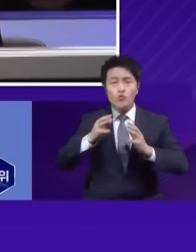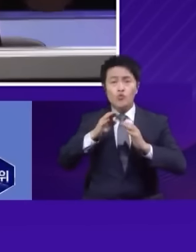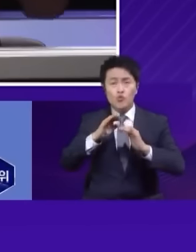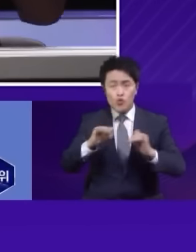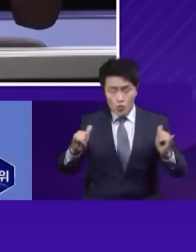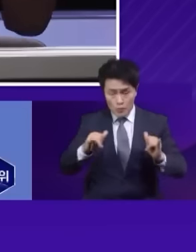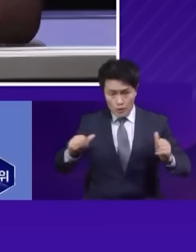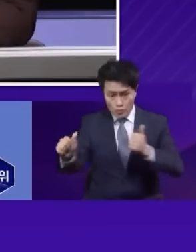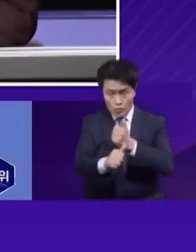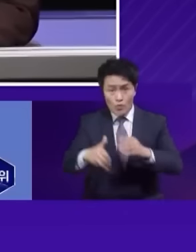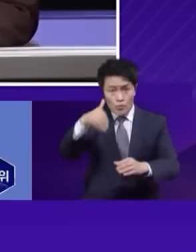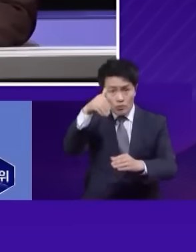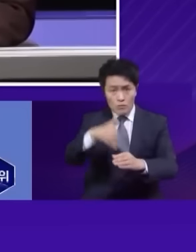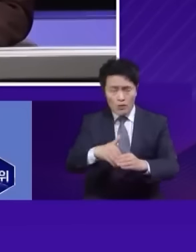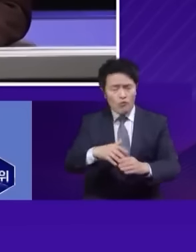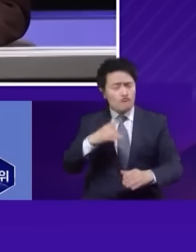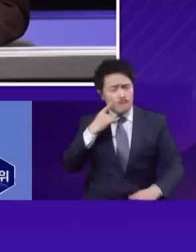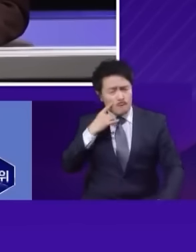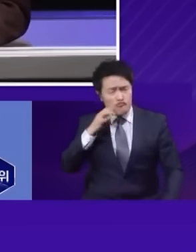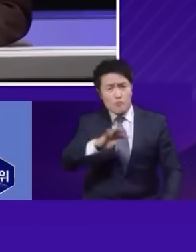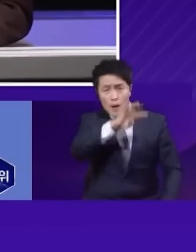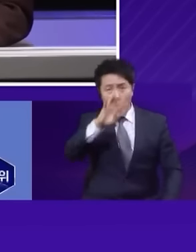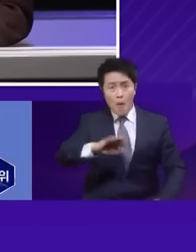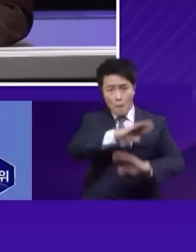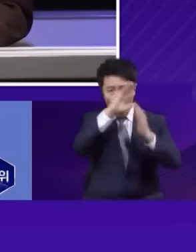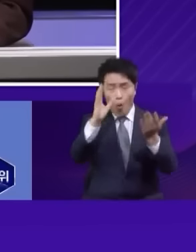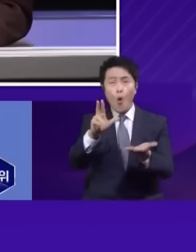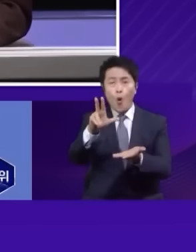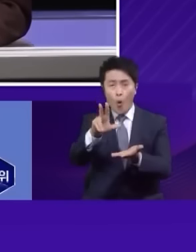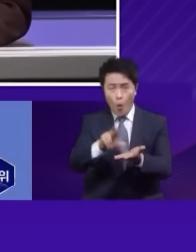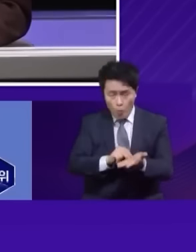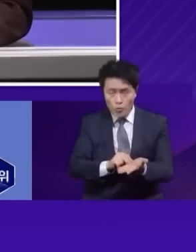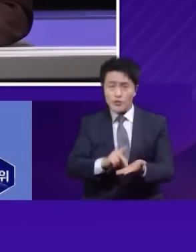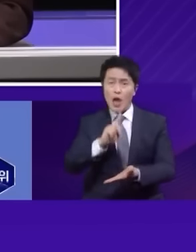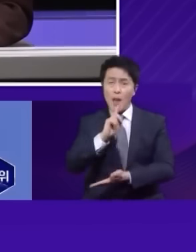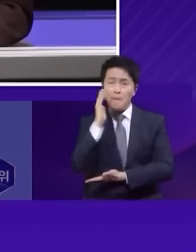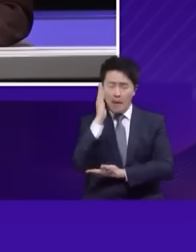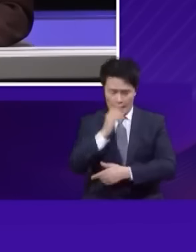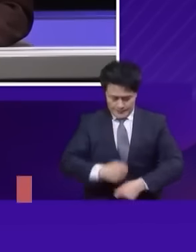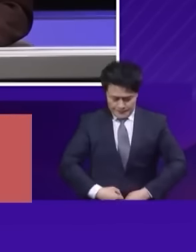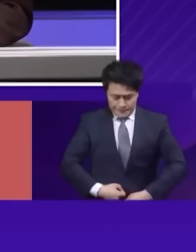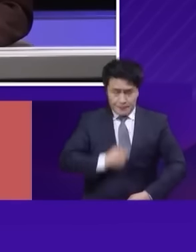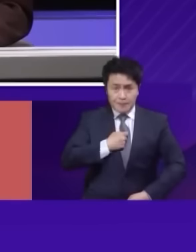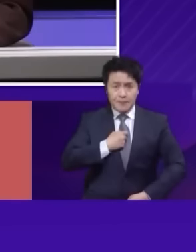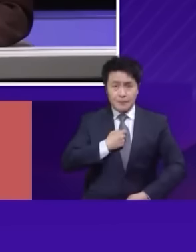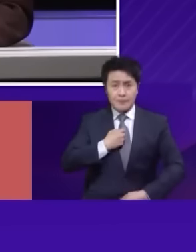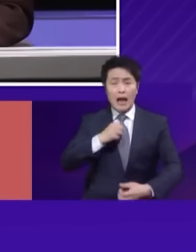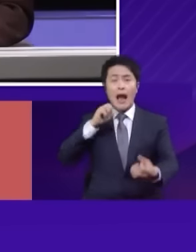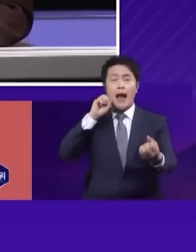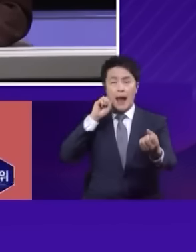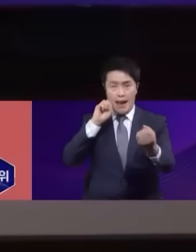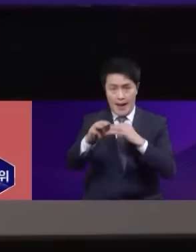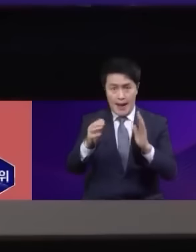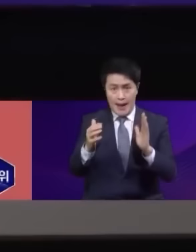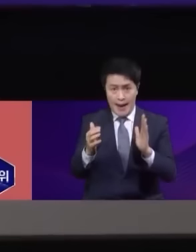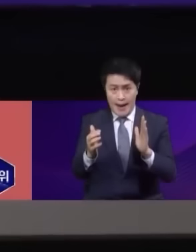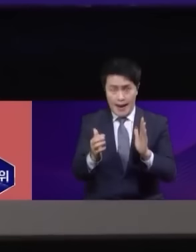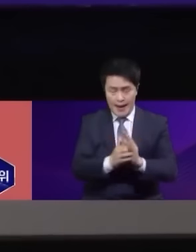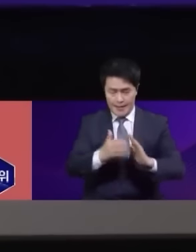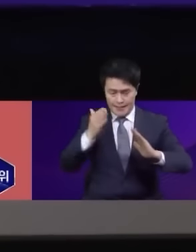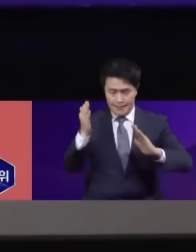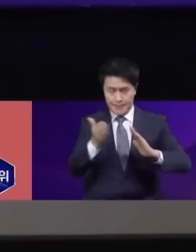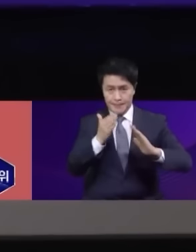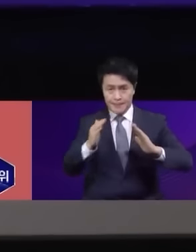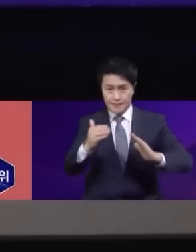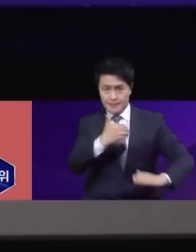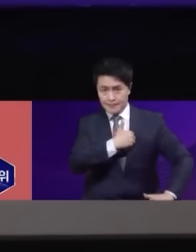국민이 이번 총선을 통해서 궁금해하는 모든 문제에 관한 얘기를 진솔하게 답변을 하고 좀